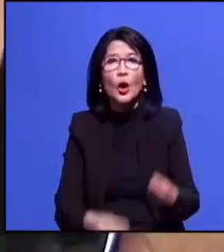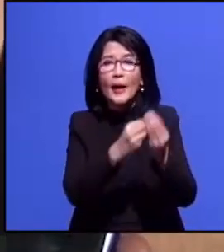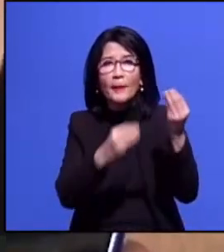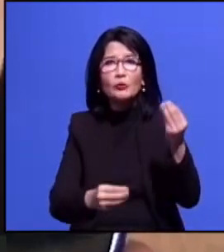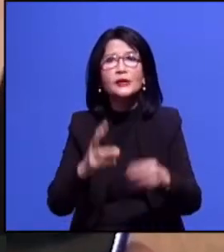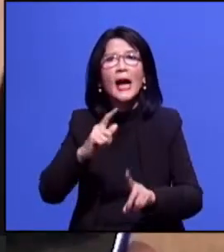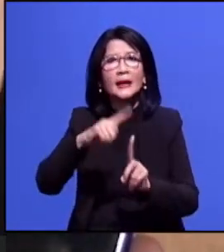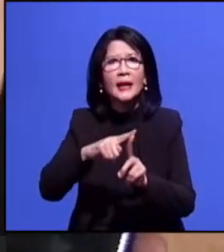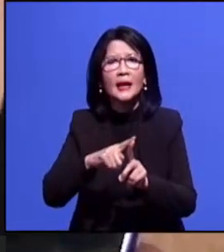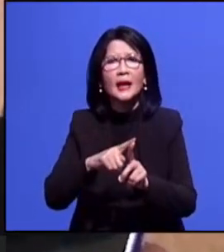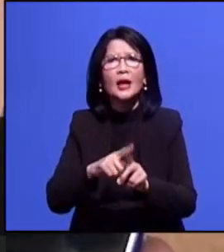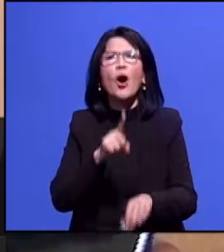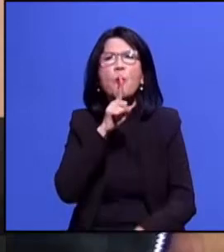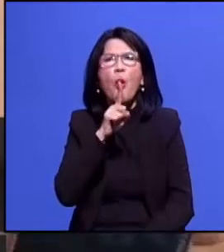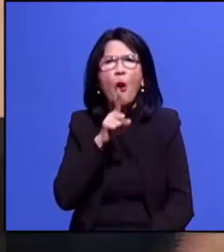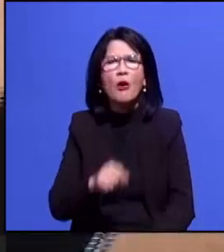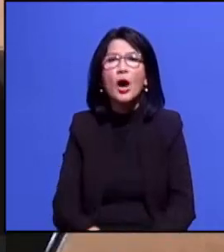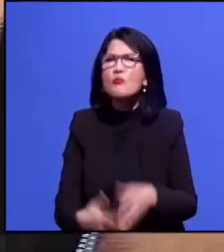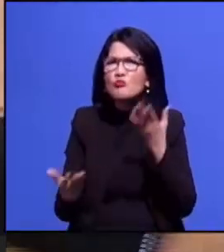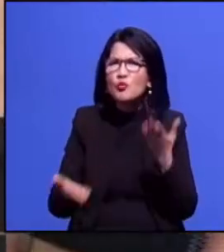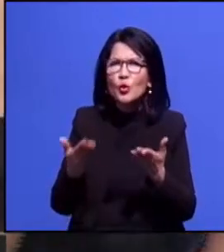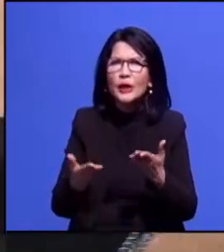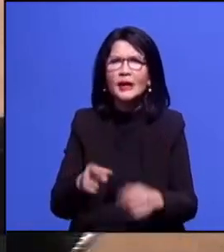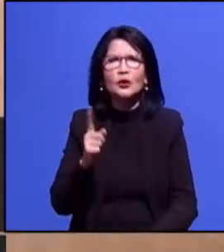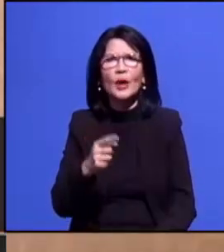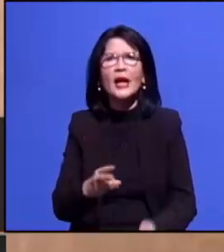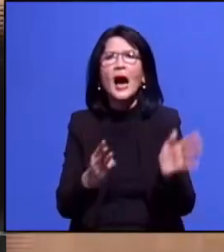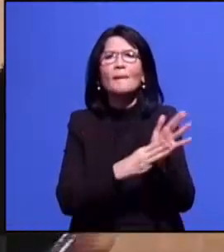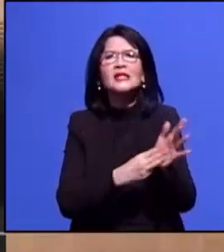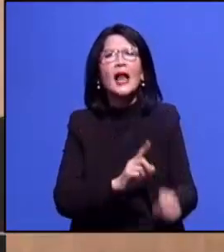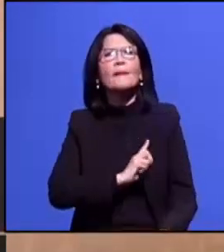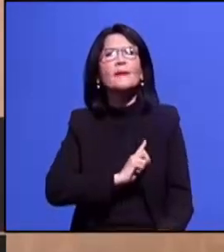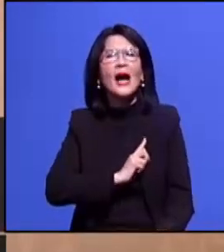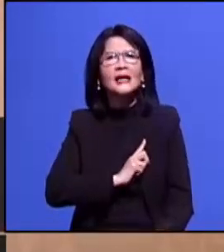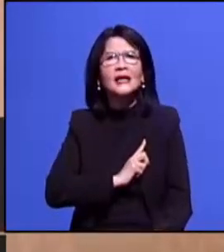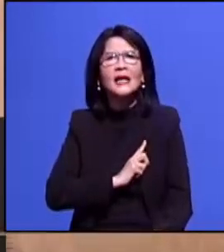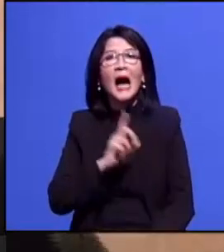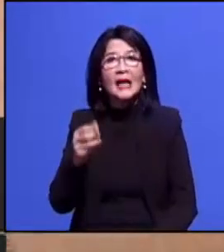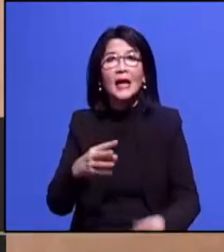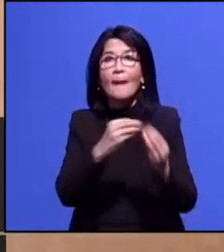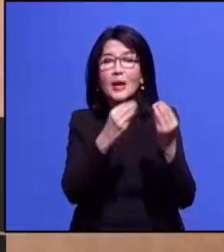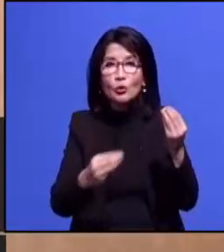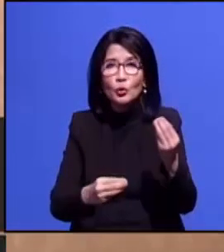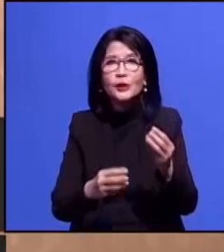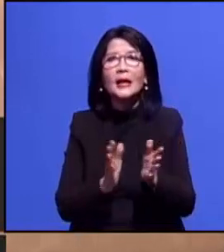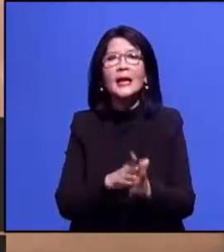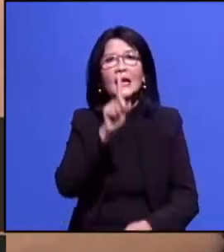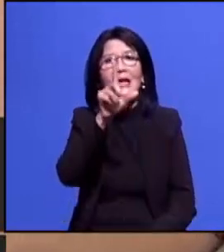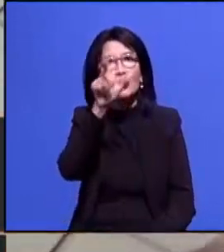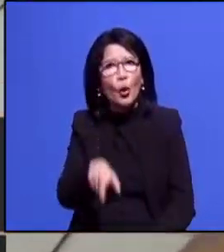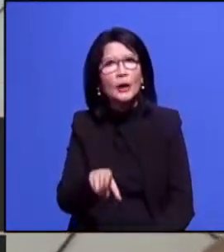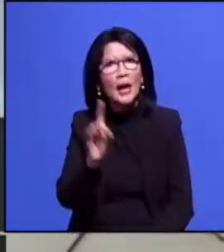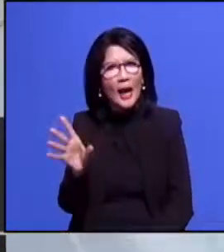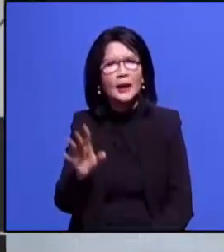Mungkin ini hanya apa nanya ke sentimen dia nggak gitu antara pengurus dengan warga